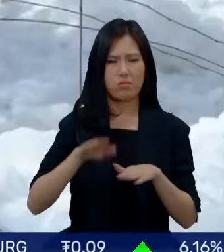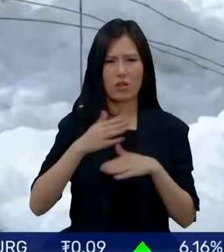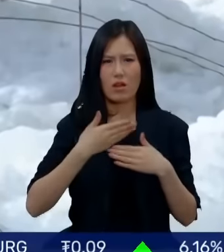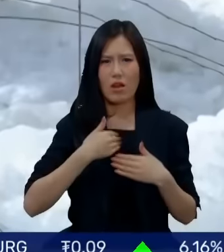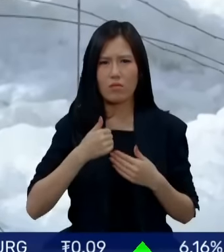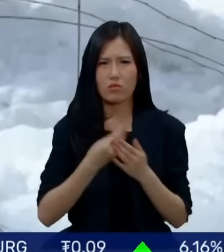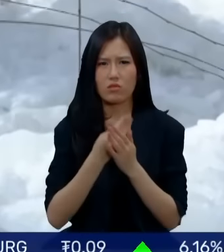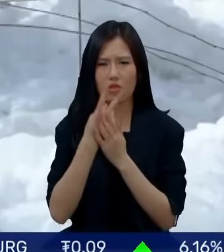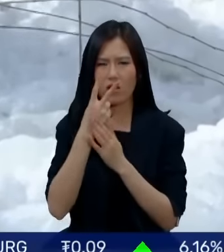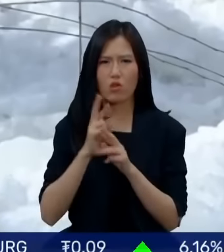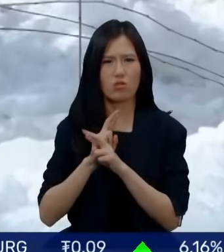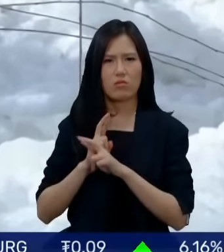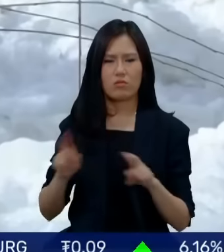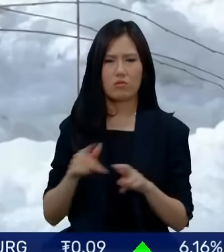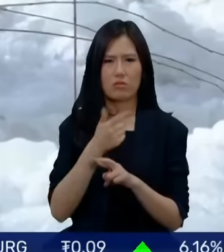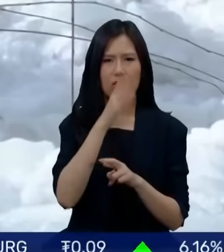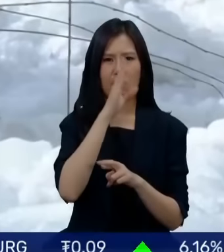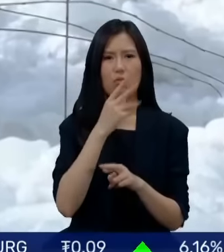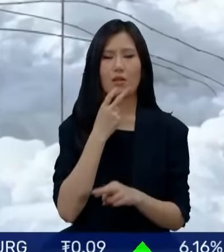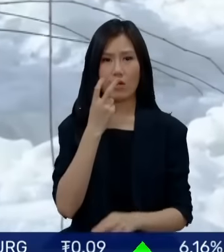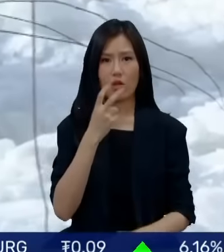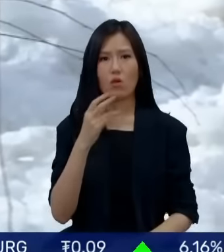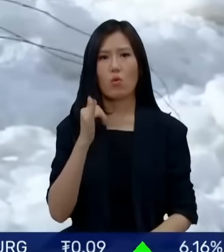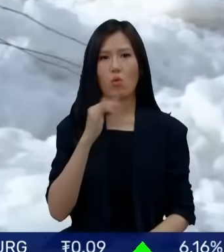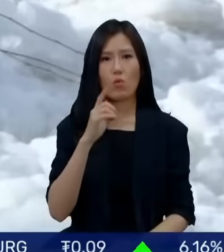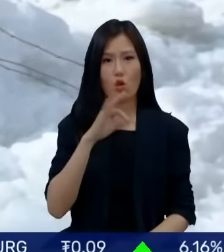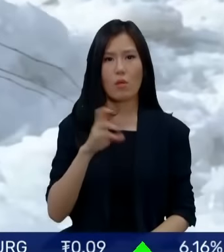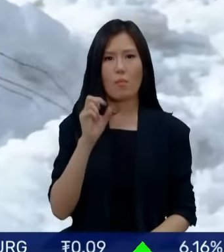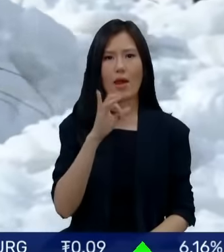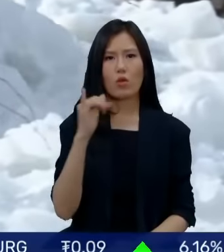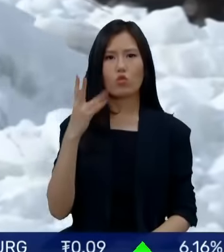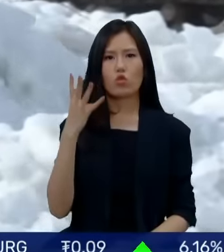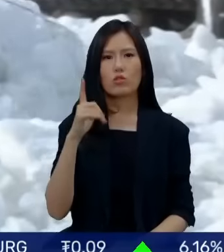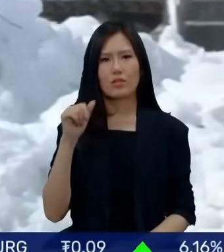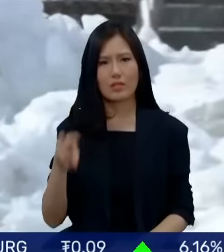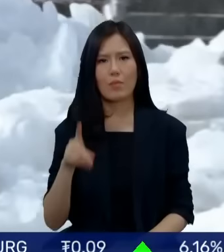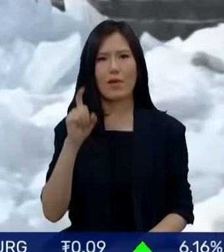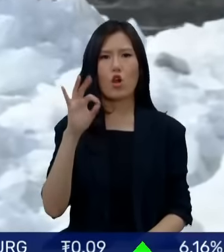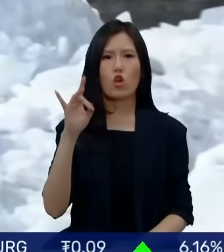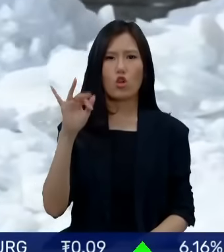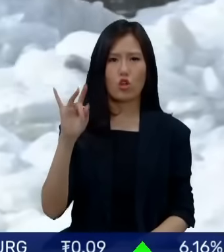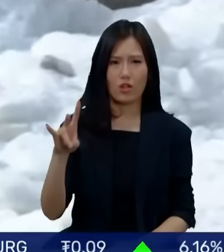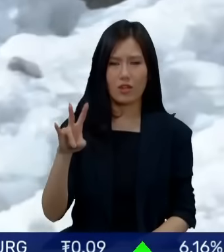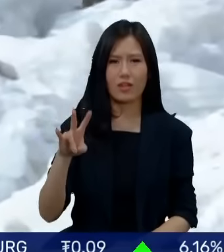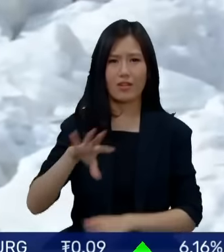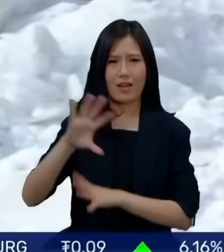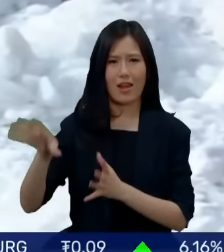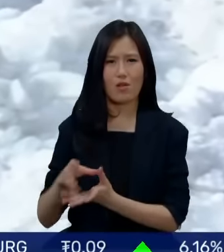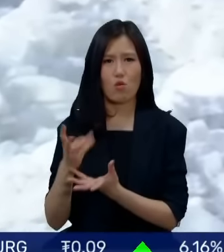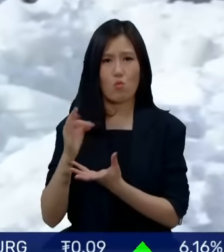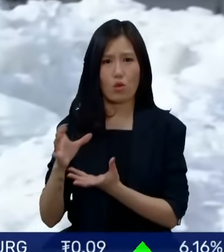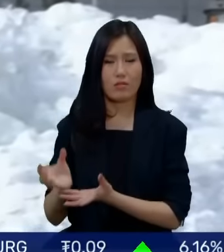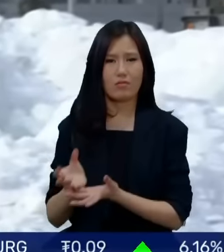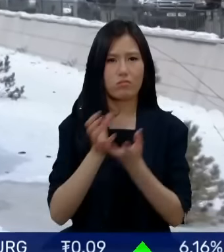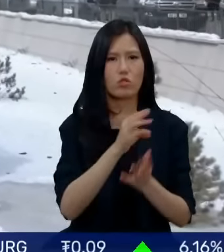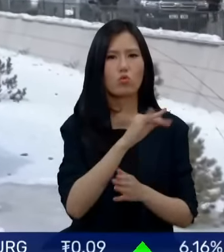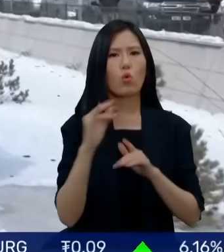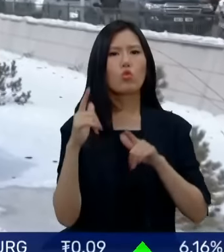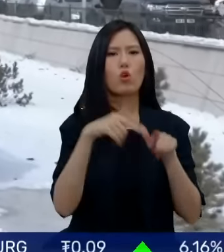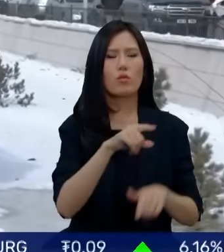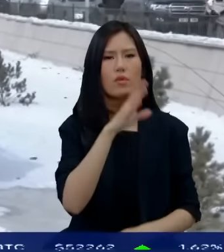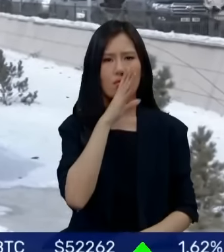Өнөөдрийн байдлаар Улаанбаатар хотод баруун дөрвөн зам, хар хорин орчмын хөрсний усыг зайлуулж туулголд зутгах нэг нацаас ажиллаж байна. Ийм нацаасыг хотын дөрвөн талд